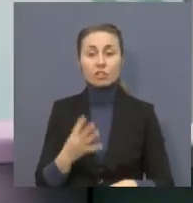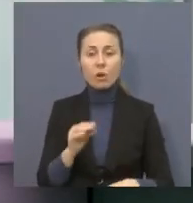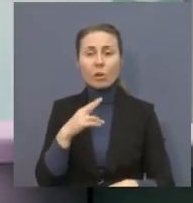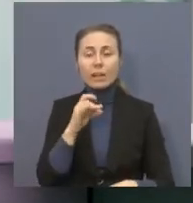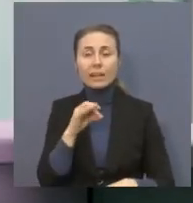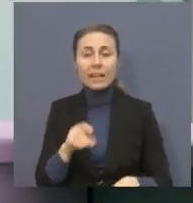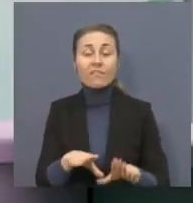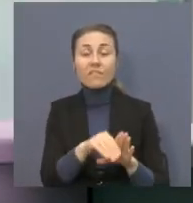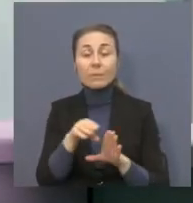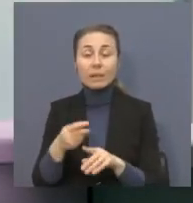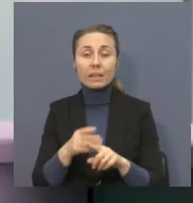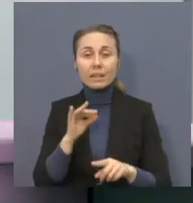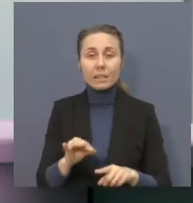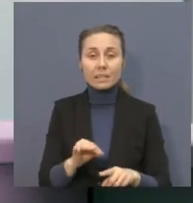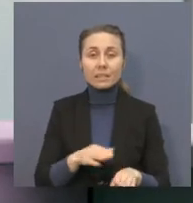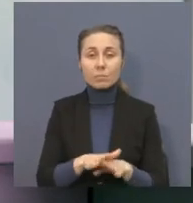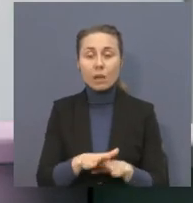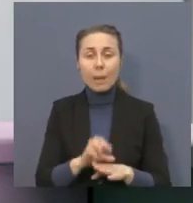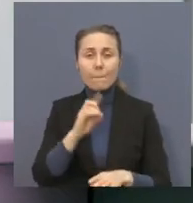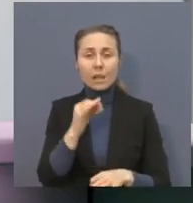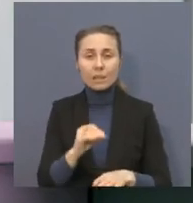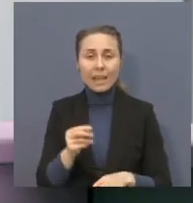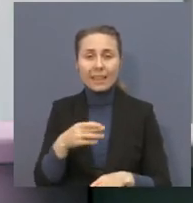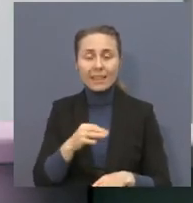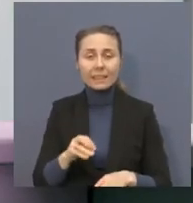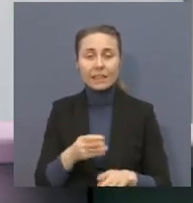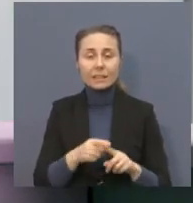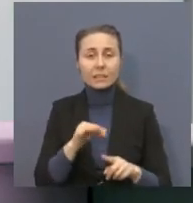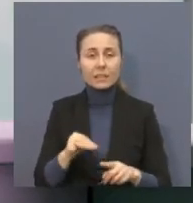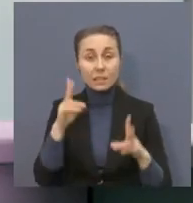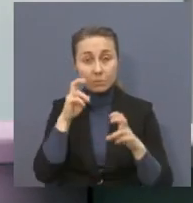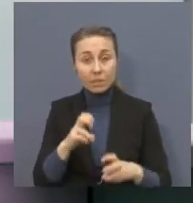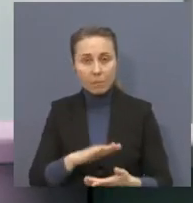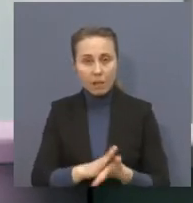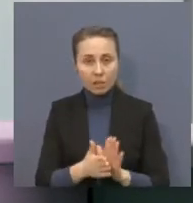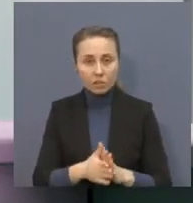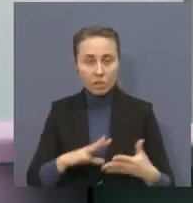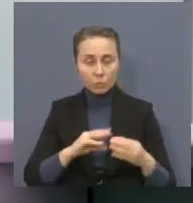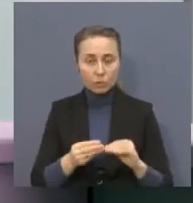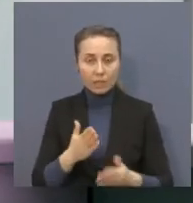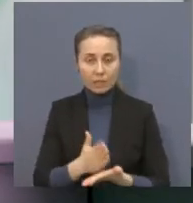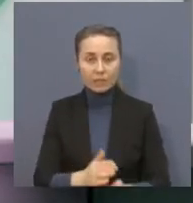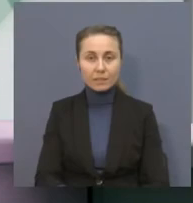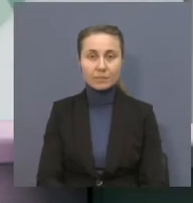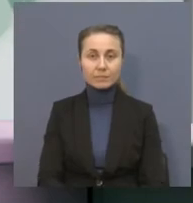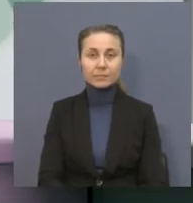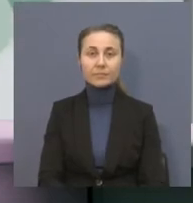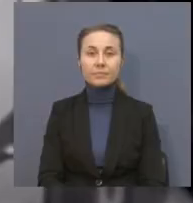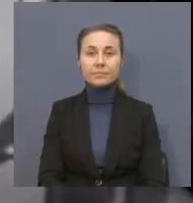адрологические выборки с использованием биологического детектора. Экспертиза показала положительные результаты.